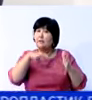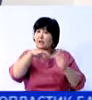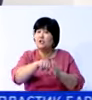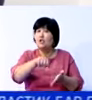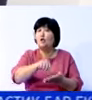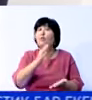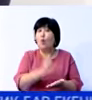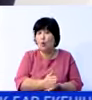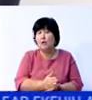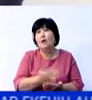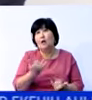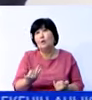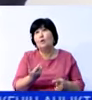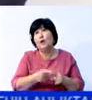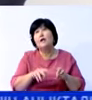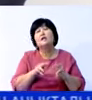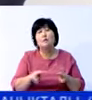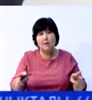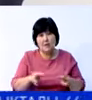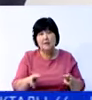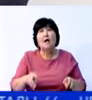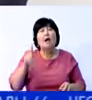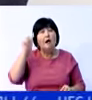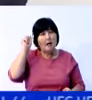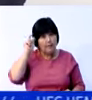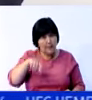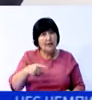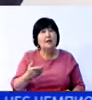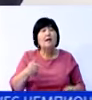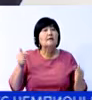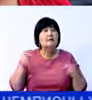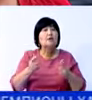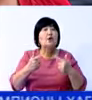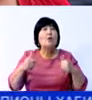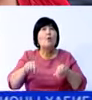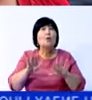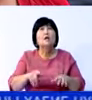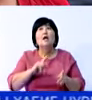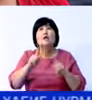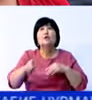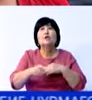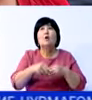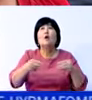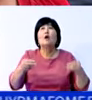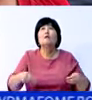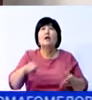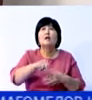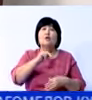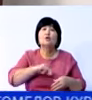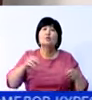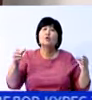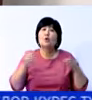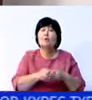болды. Оны қазір министрлікте білет, басқа тиісті органдар да біледі. Жиын соңында ведомствоаралық жұмыс тобының